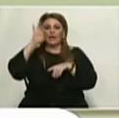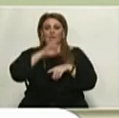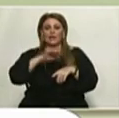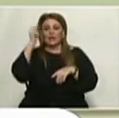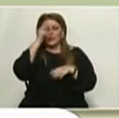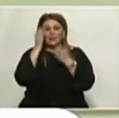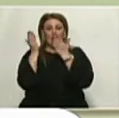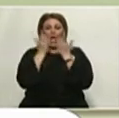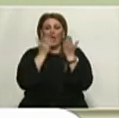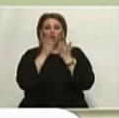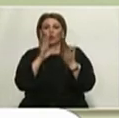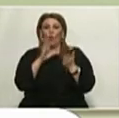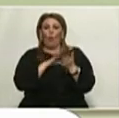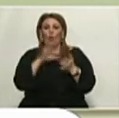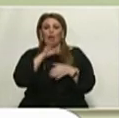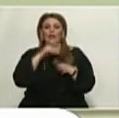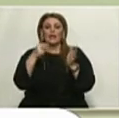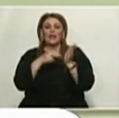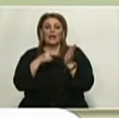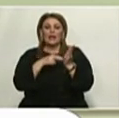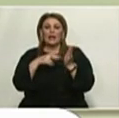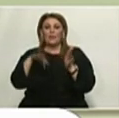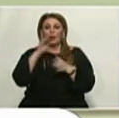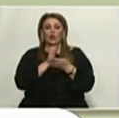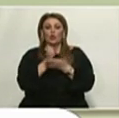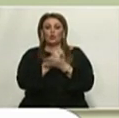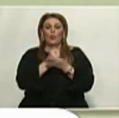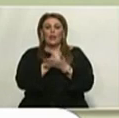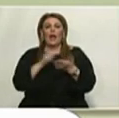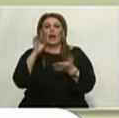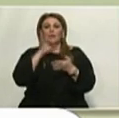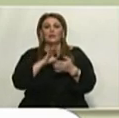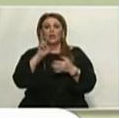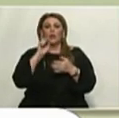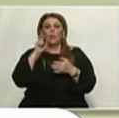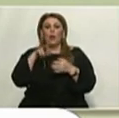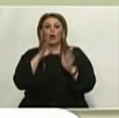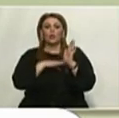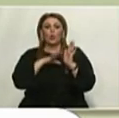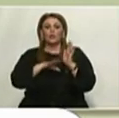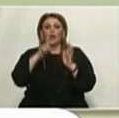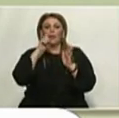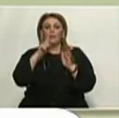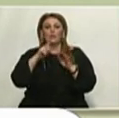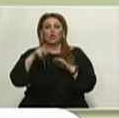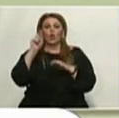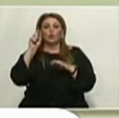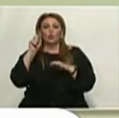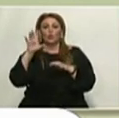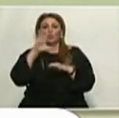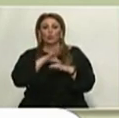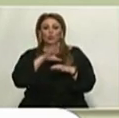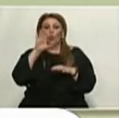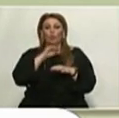alan tələbələrimizin isə aralıq qiymətləri fənlər üzrə topladığı ballar 91 ilə 100 arasında dəyişirsə, bu